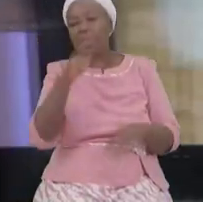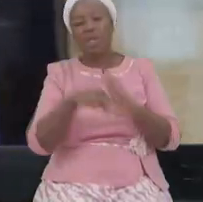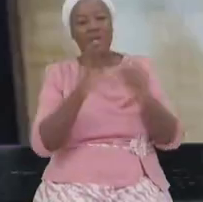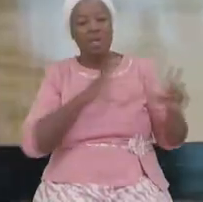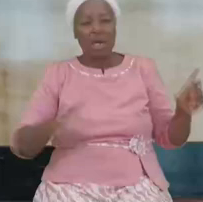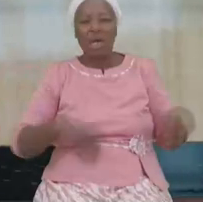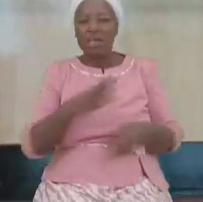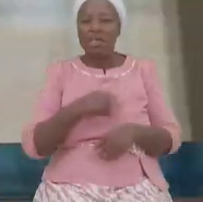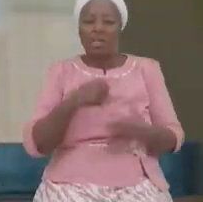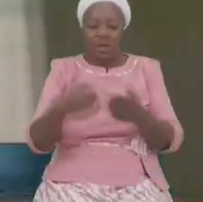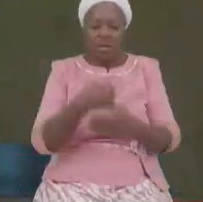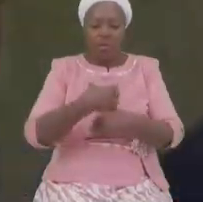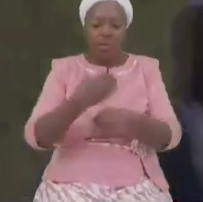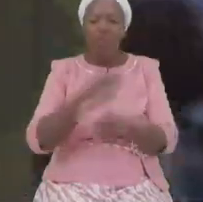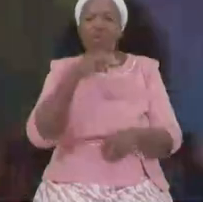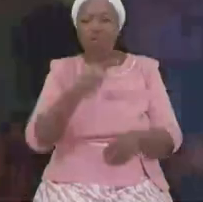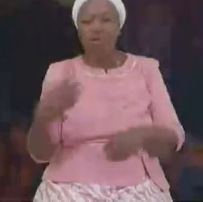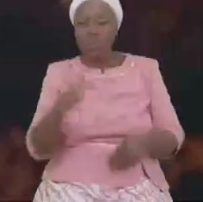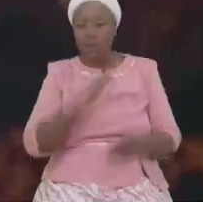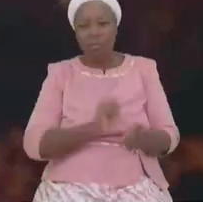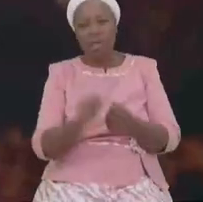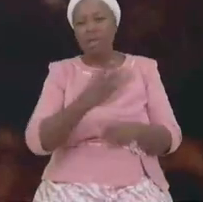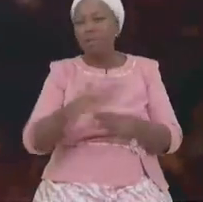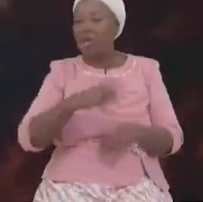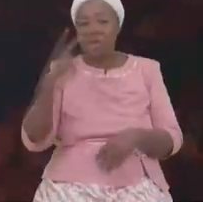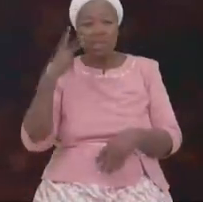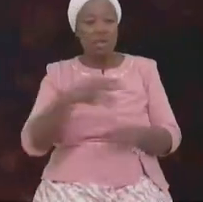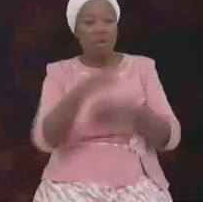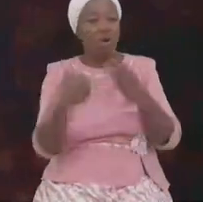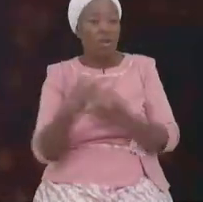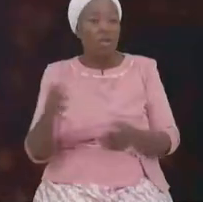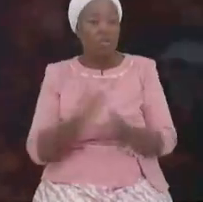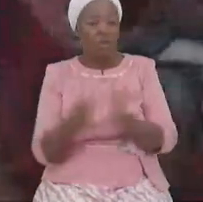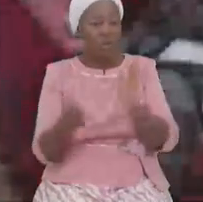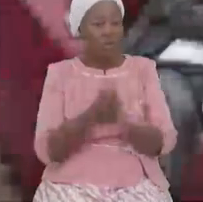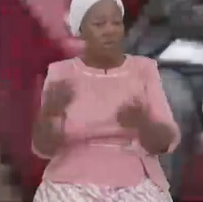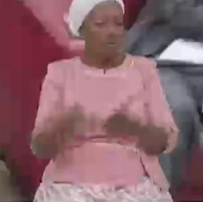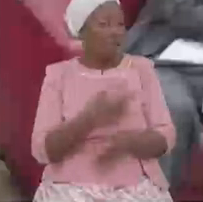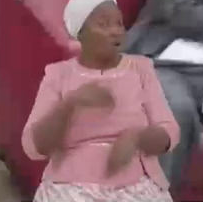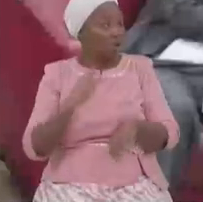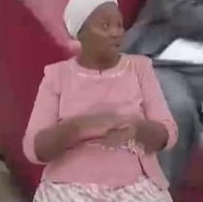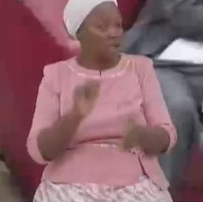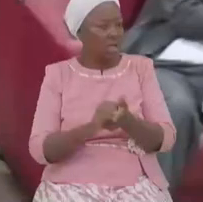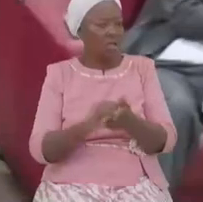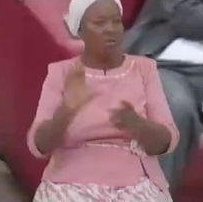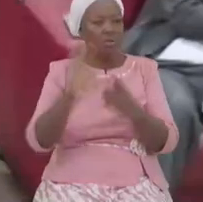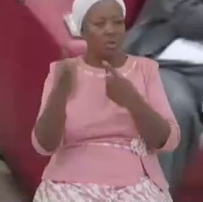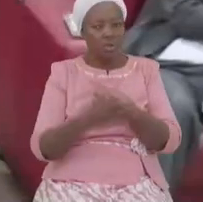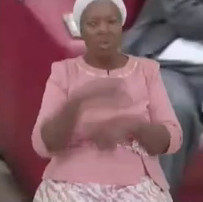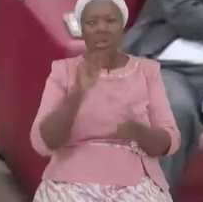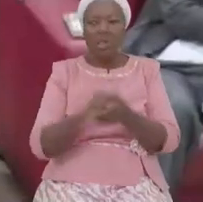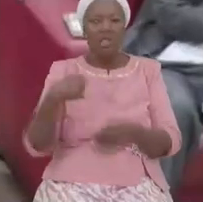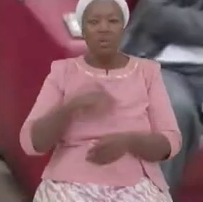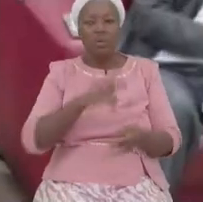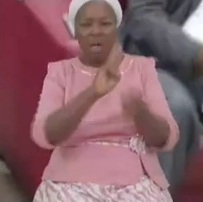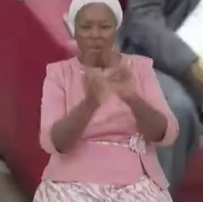Les choses anciennes sont passées et voici, toutes choses sont devenues nouvelles. Alors, sur cette condition que nous nous repentons, sur